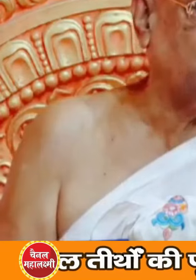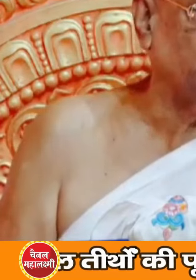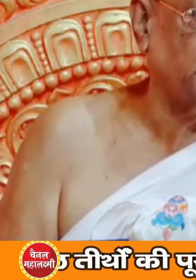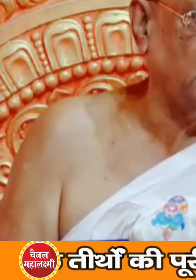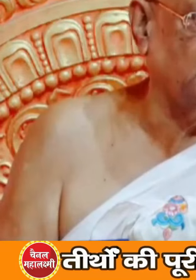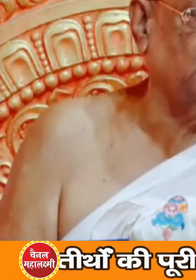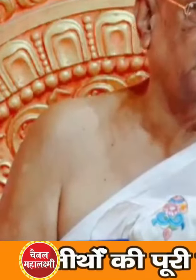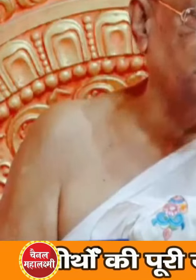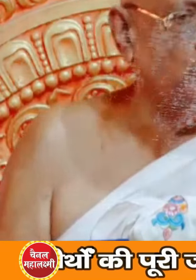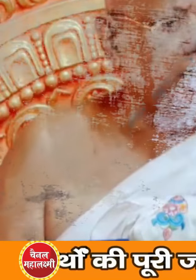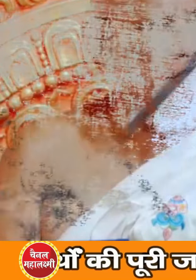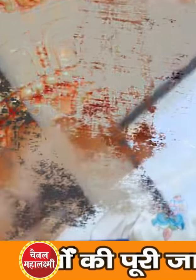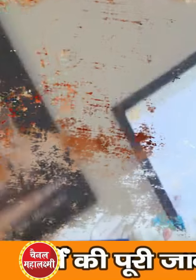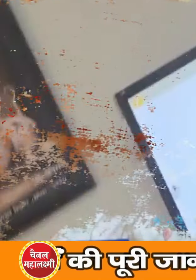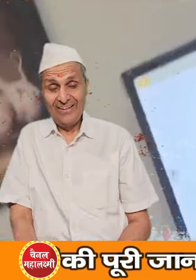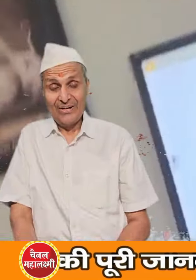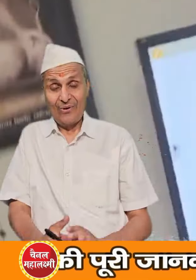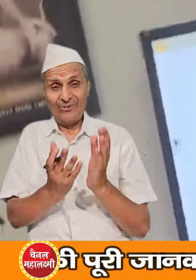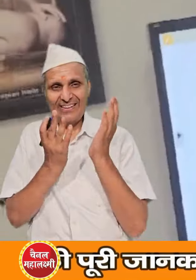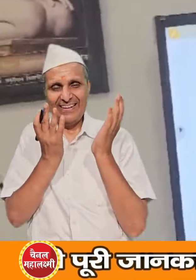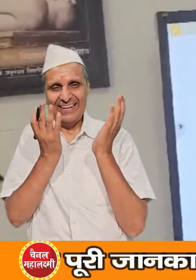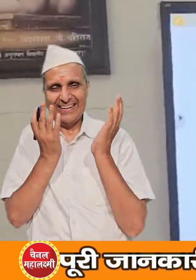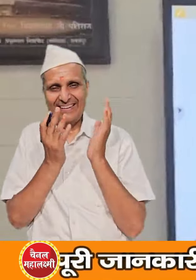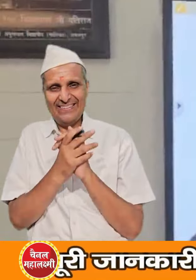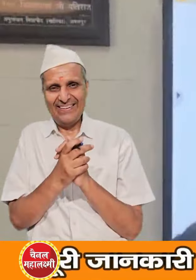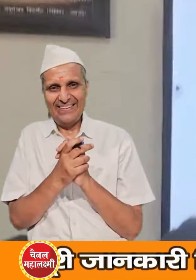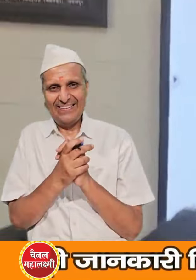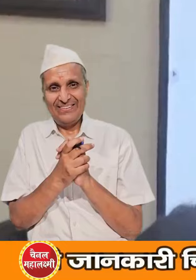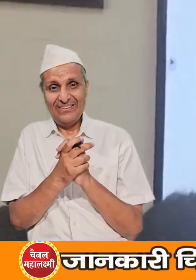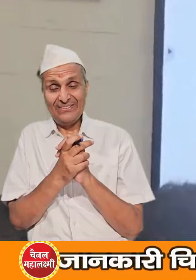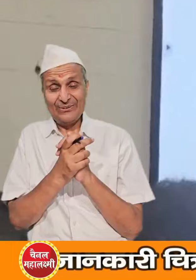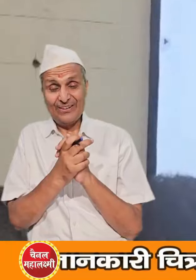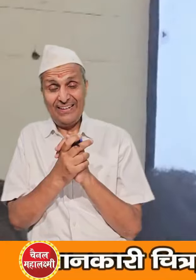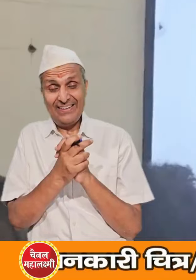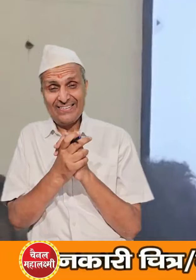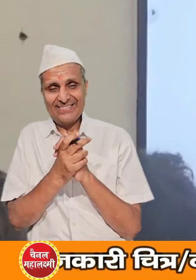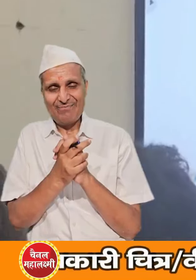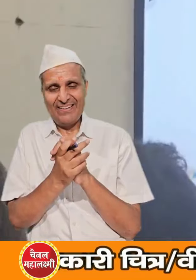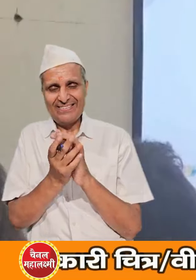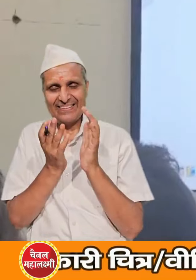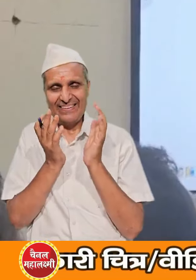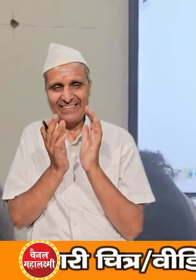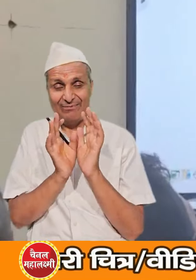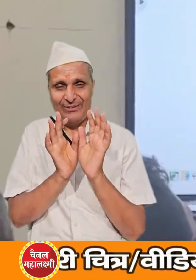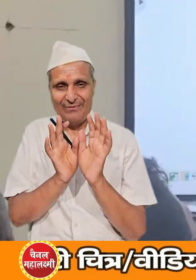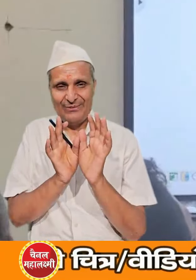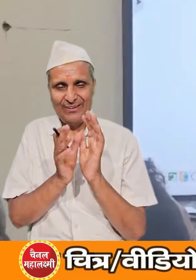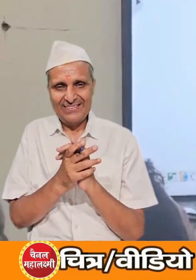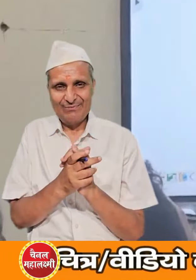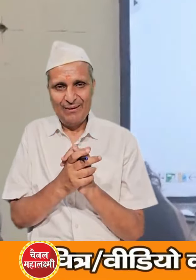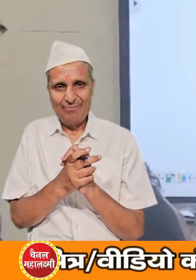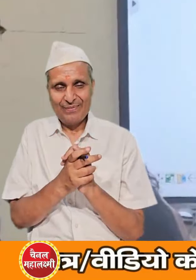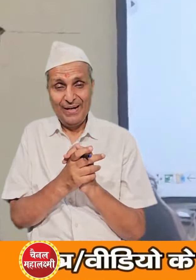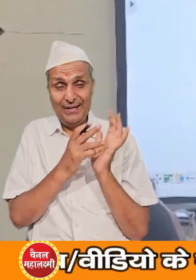सा कोई तयार लि ये कौन कलाकार है जो करे सपने साकार है हम तो यह भी